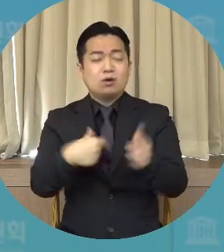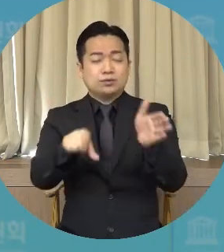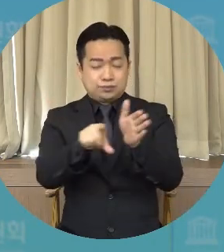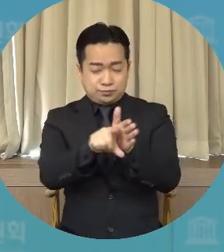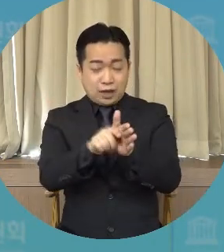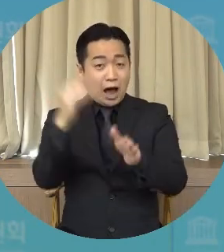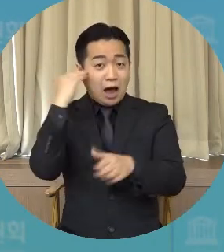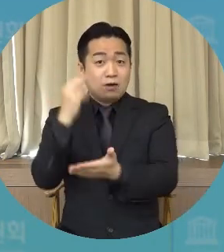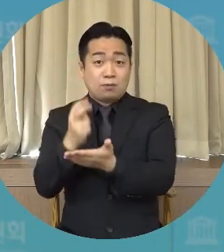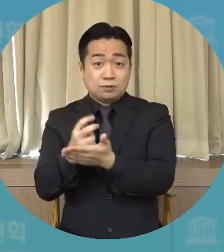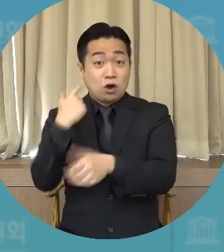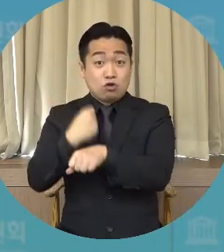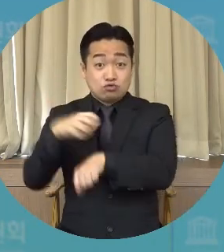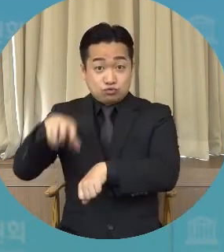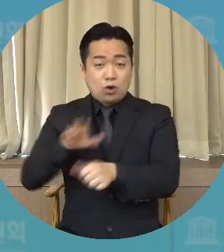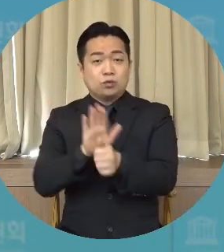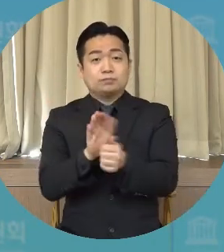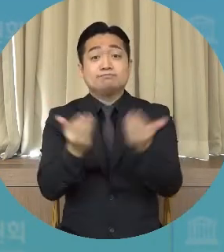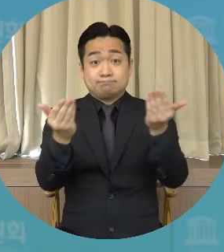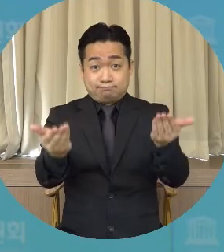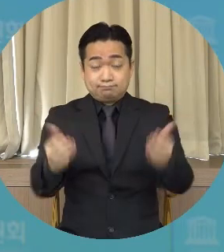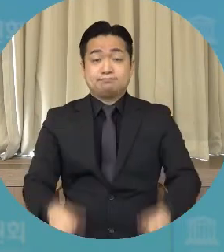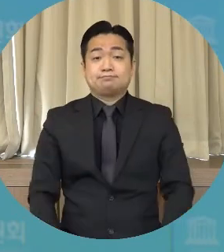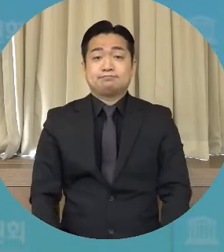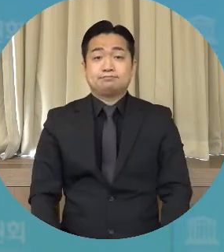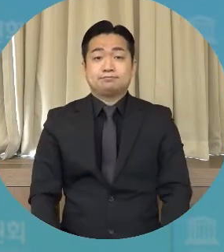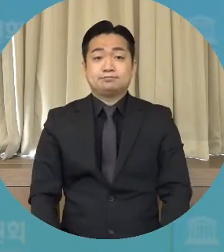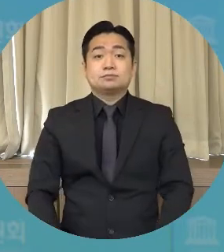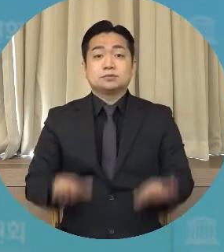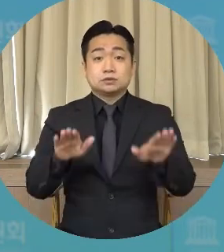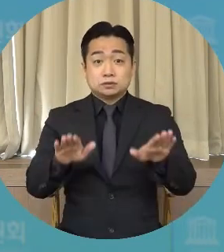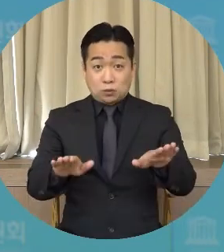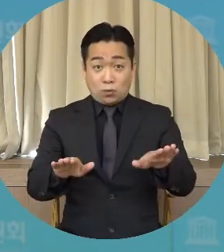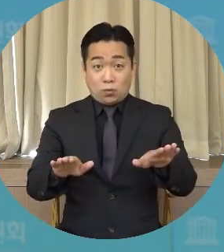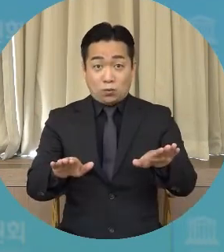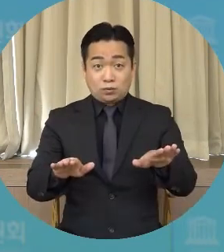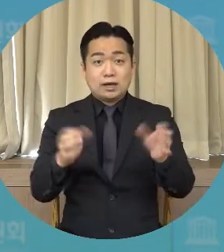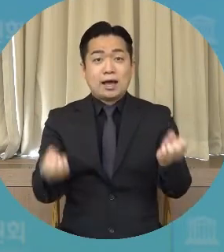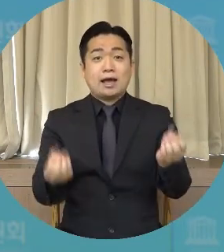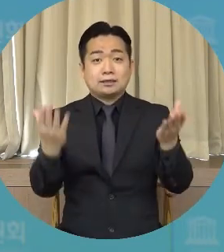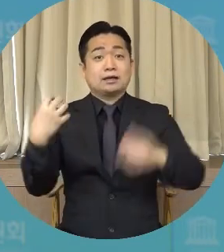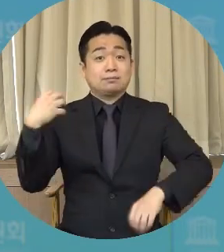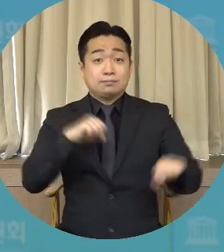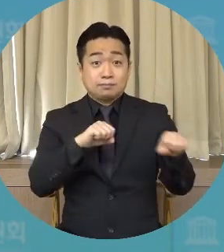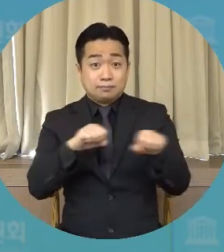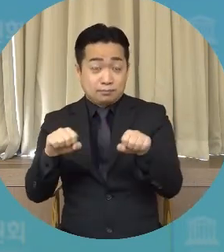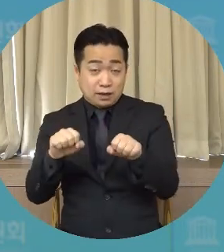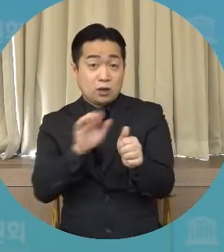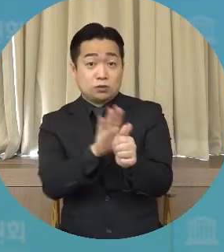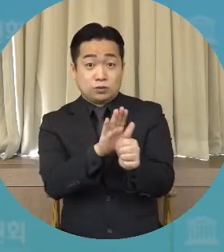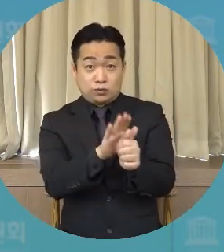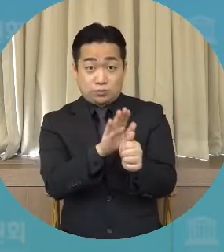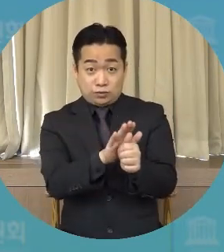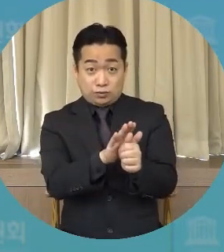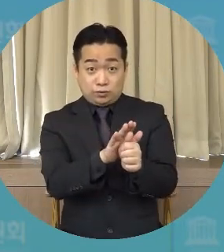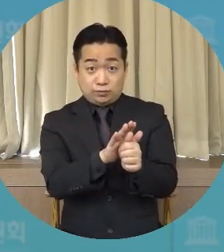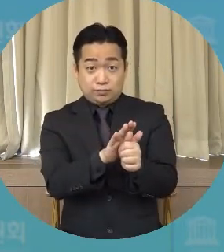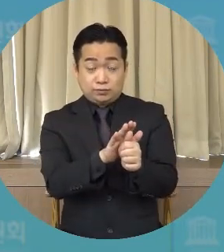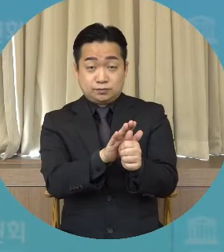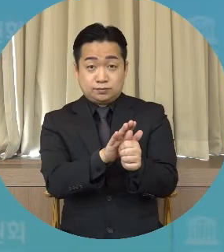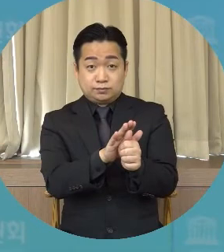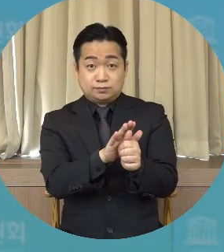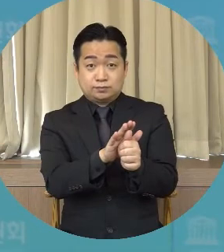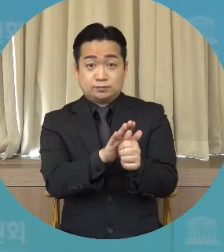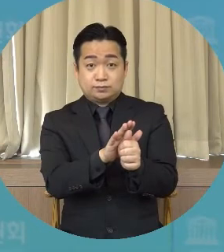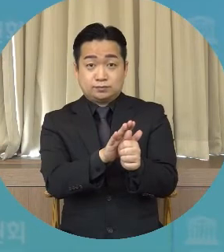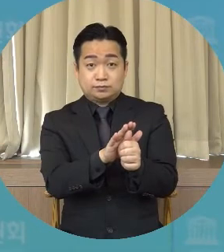한국법제연구원이 함께하겠습니다. 마지막으로 오늘 뜻깊은 행사를 위해서 물심양면으로 지원을 아끼지